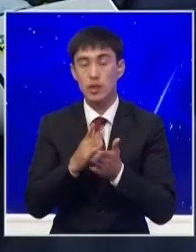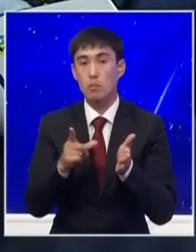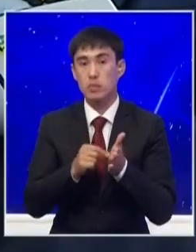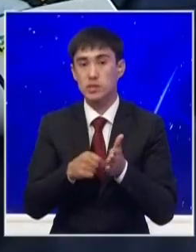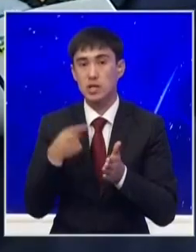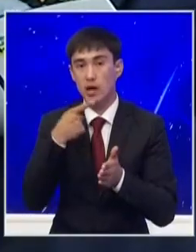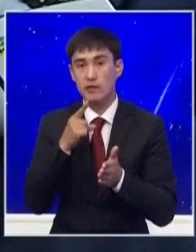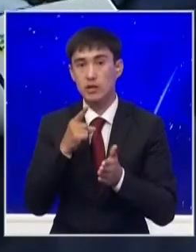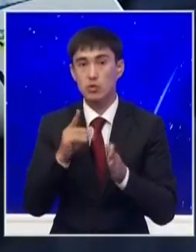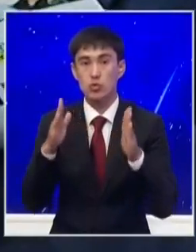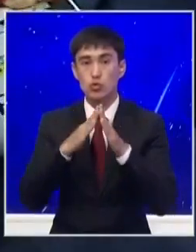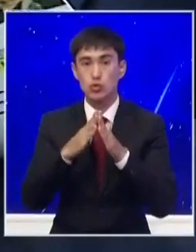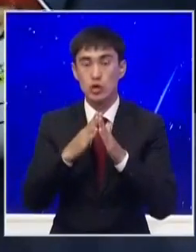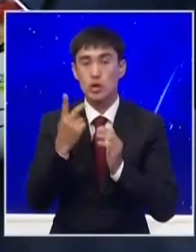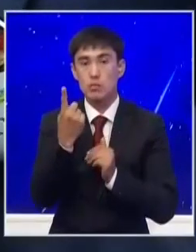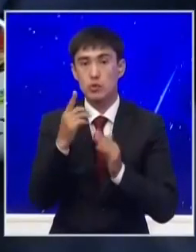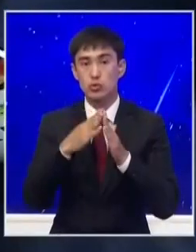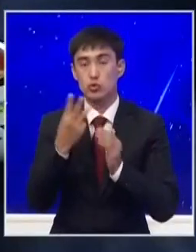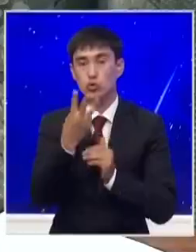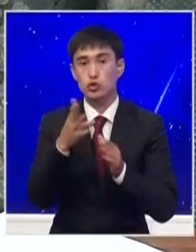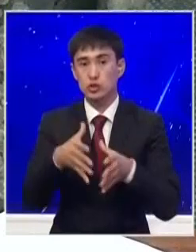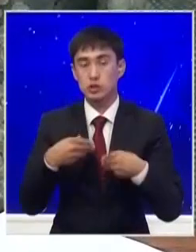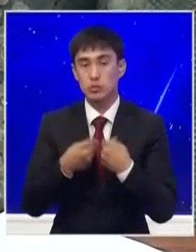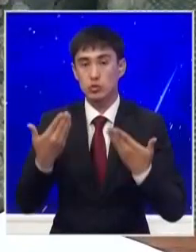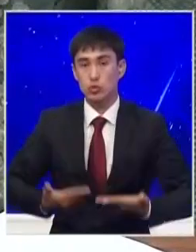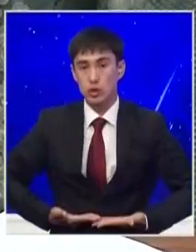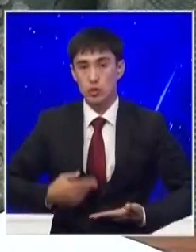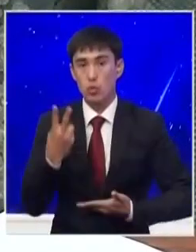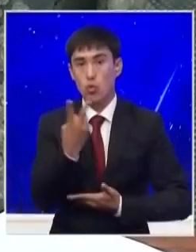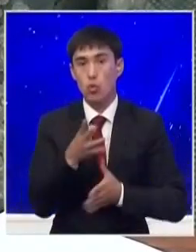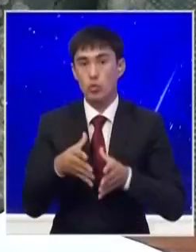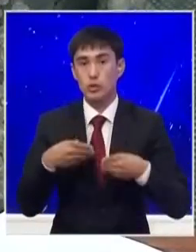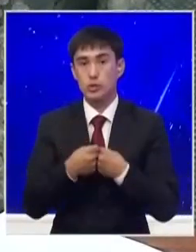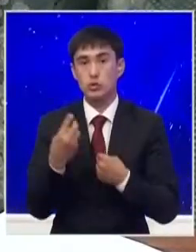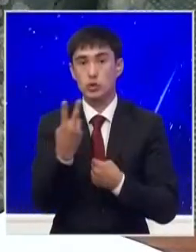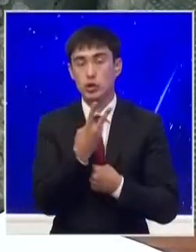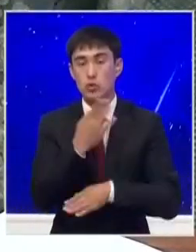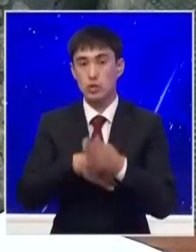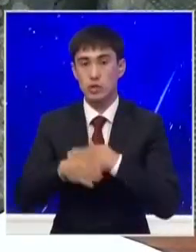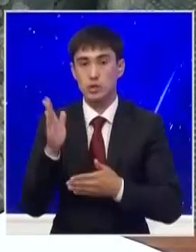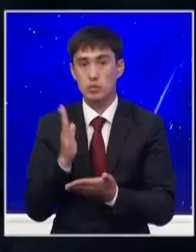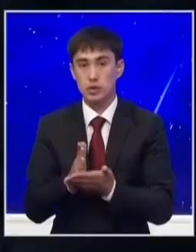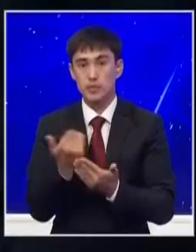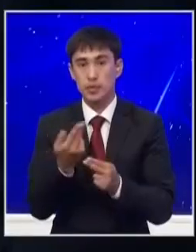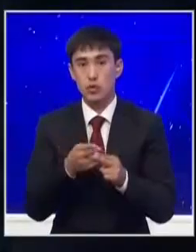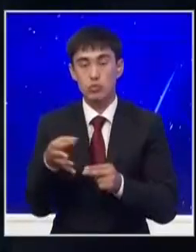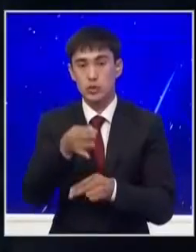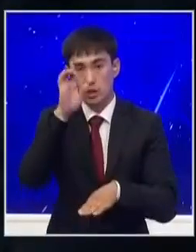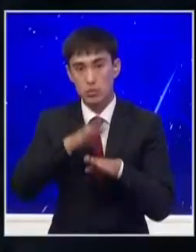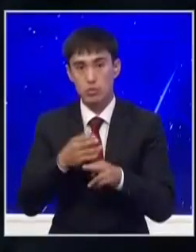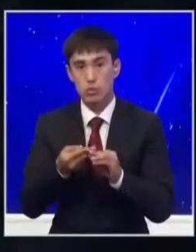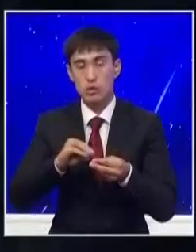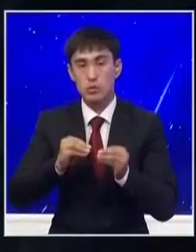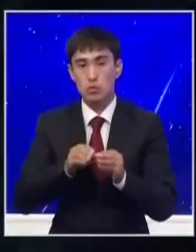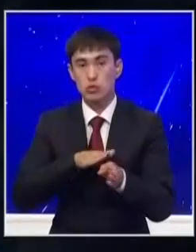айтуынша аядай үйде 3 жанұя бірге тұрады. Отбасы мүшелерінің екеуі ерекше күтімді қажет етеді. Облыс әкімі бұл мәселе бойынша жауапты